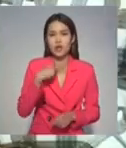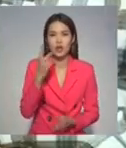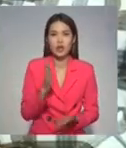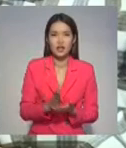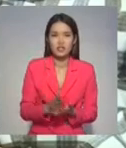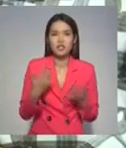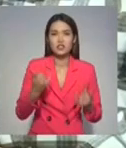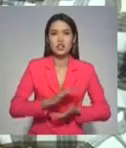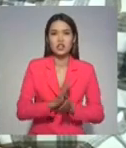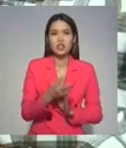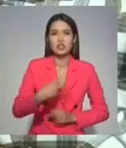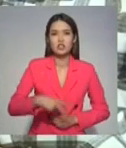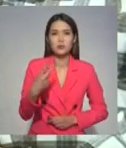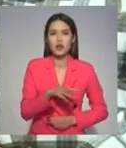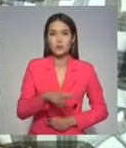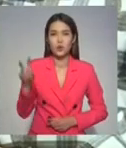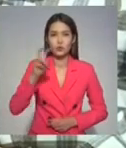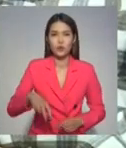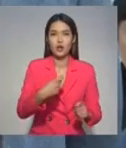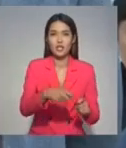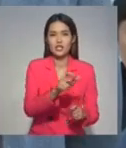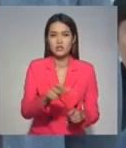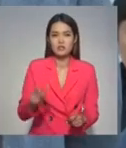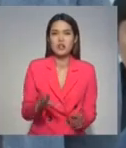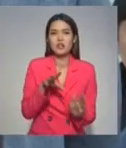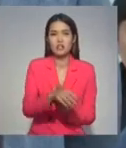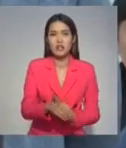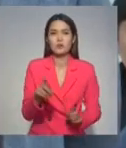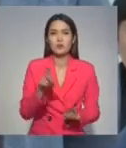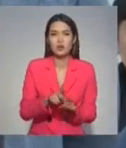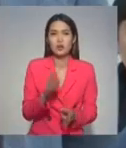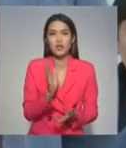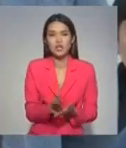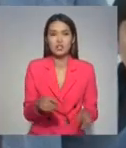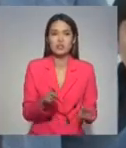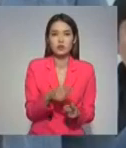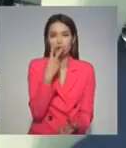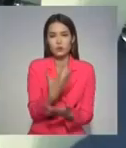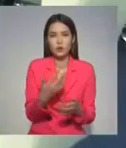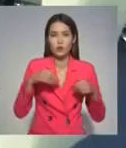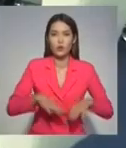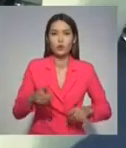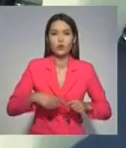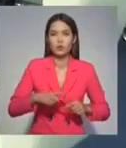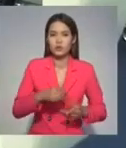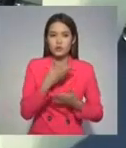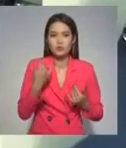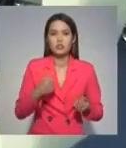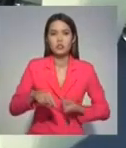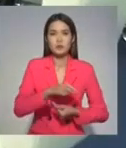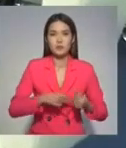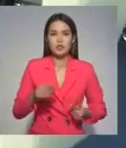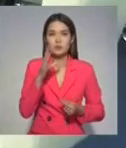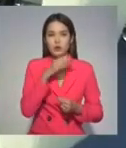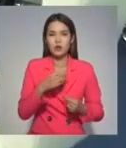Құрылыс саласына 22 миллион доллар инвестиция салып отырмын деген түрік кәсіпкері егер мәселе тез арада шешілмесе елдегі бизнесін жиыстырып кері